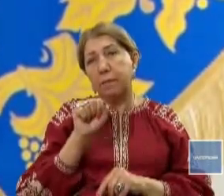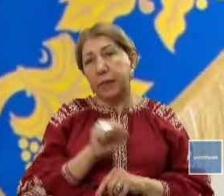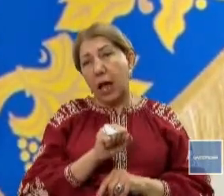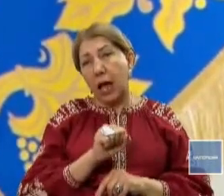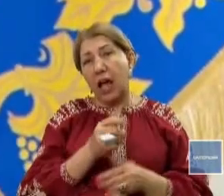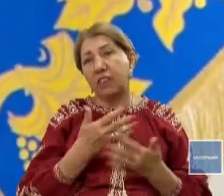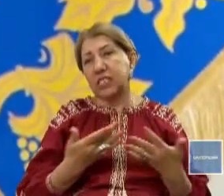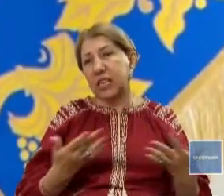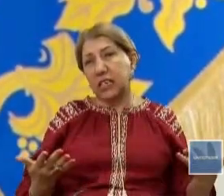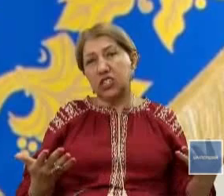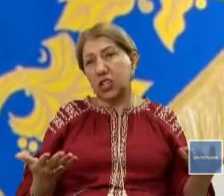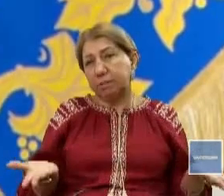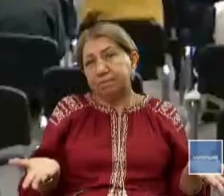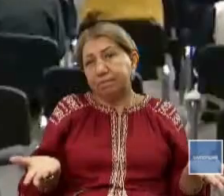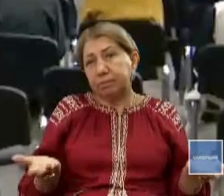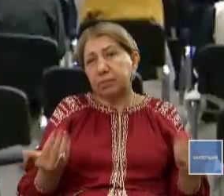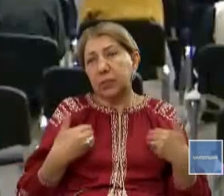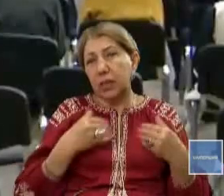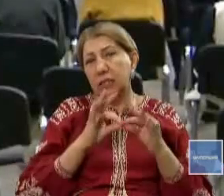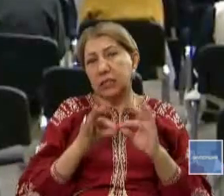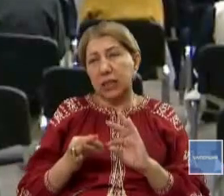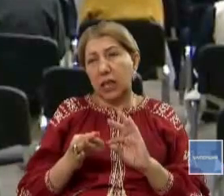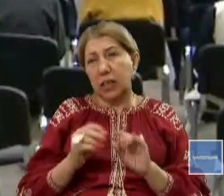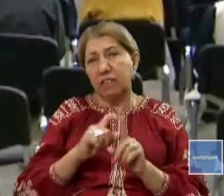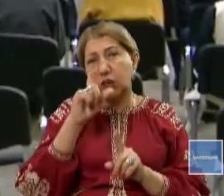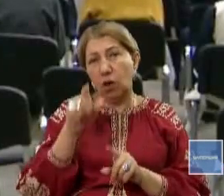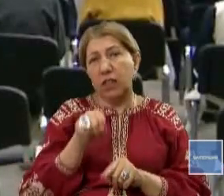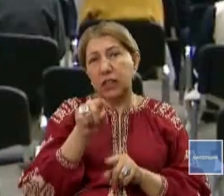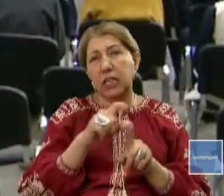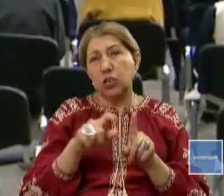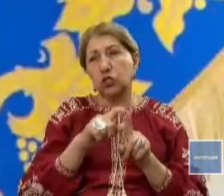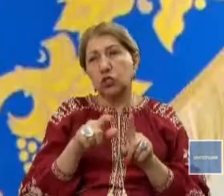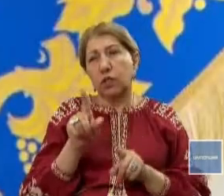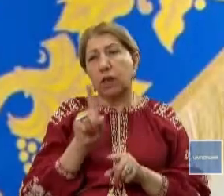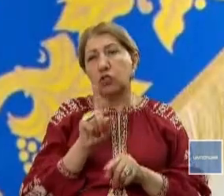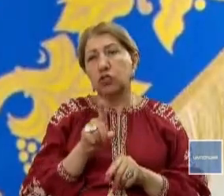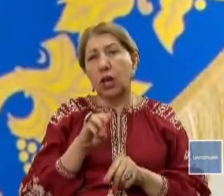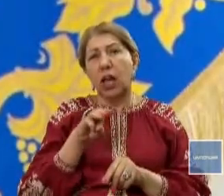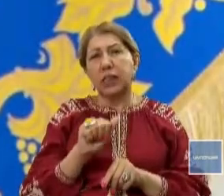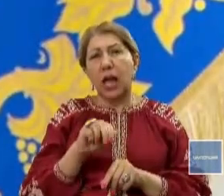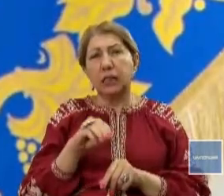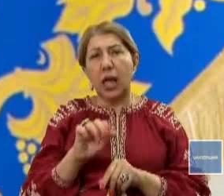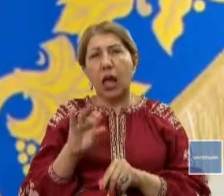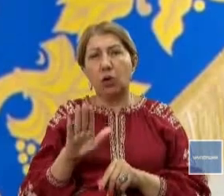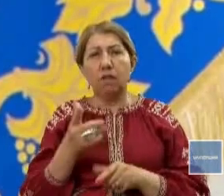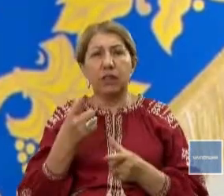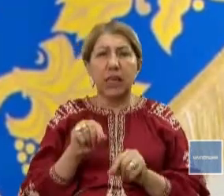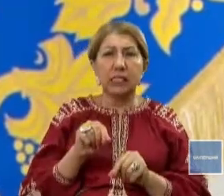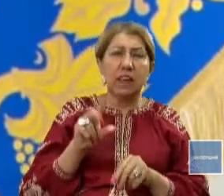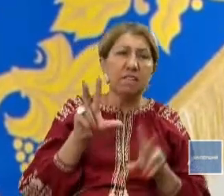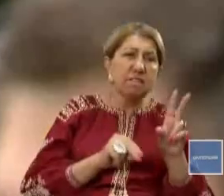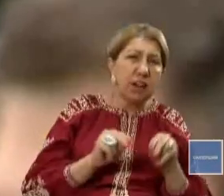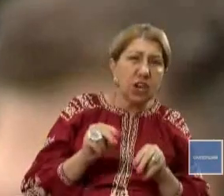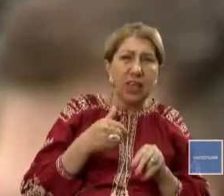все інше мені складно зараз відреагувати на ті слова, що Татаров десь говорив, чи що він вважає. Я